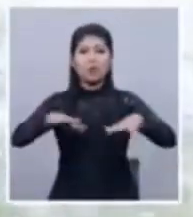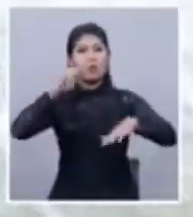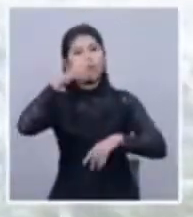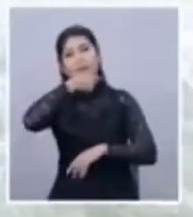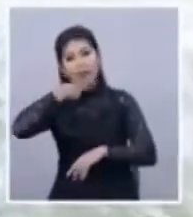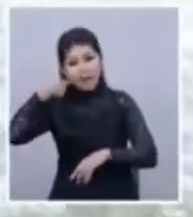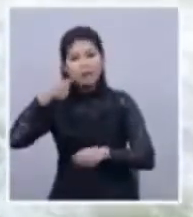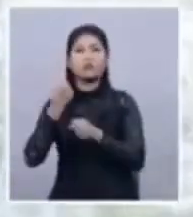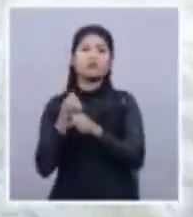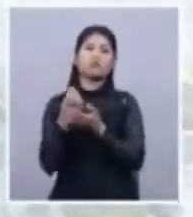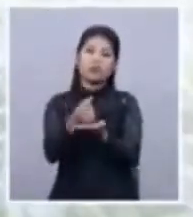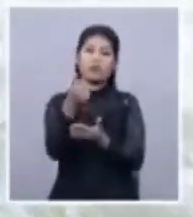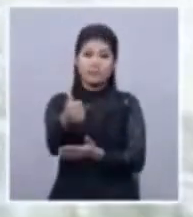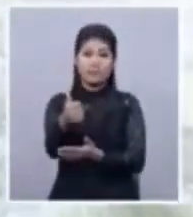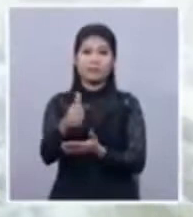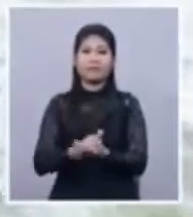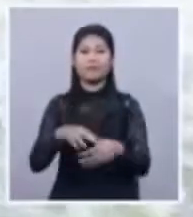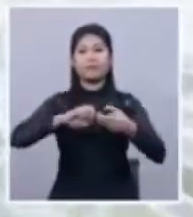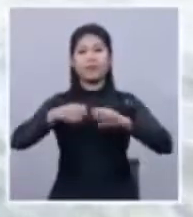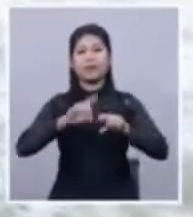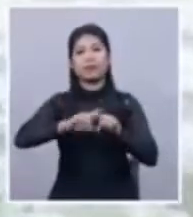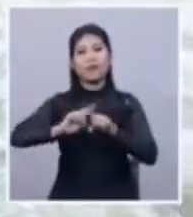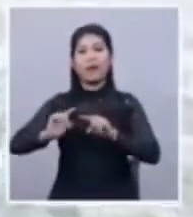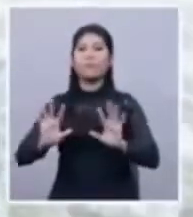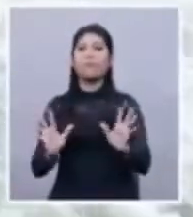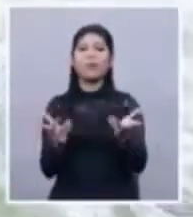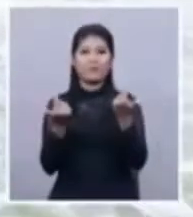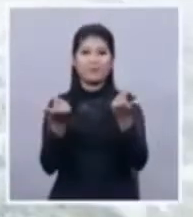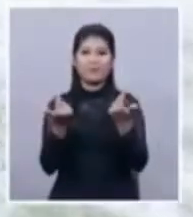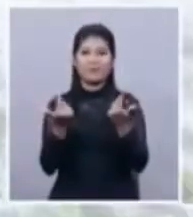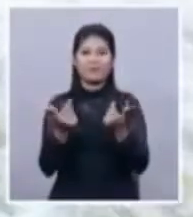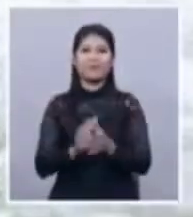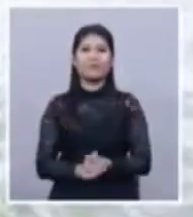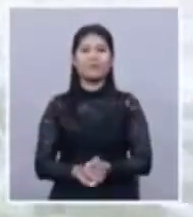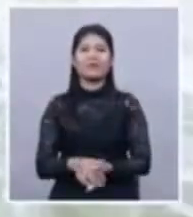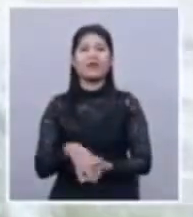หลากได้อย่างเป็นระบบแล้วก็ทำให้ปัญหาเหล่านี้หมดไปในที่สุดค่ะและทั้งหมดนี้นะคะ